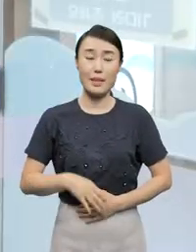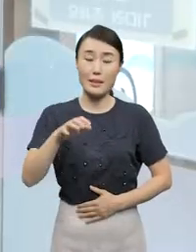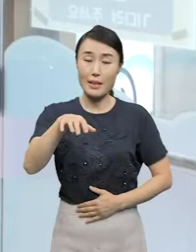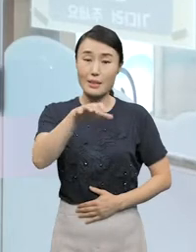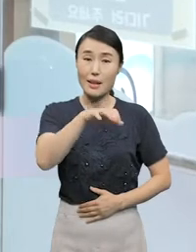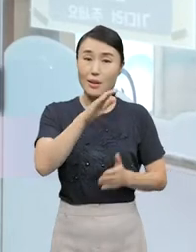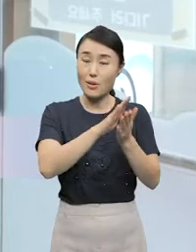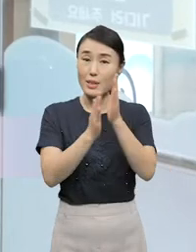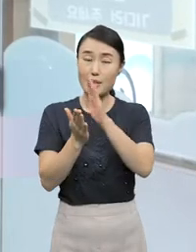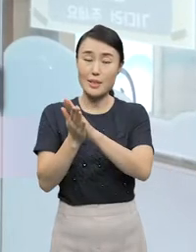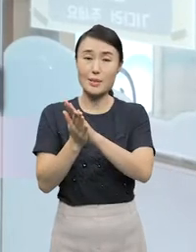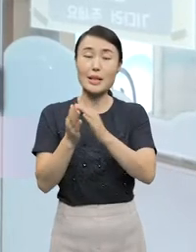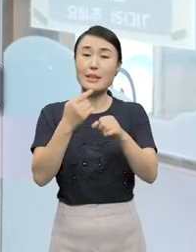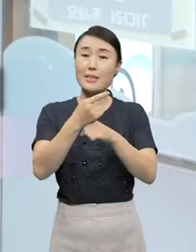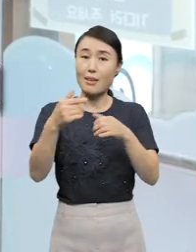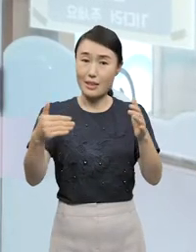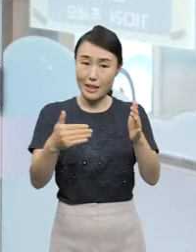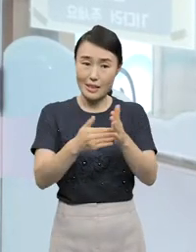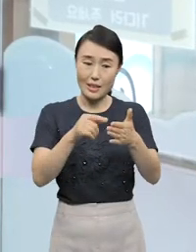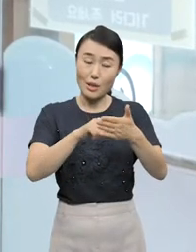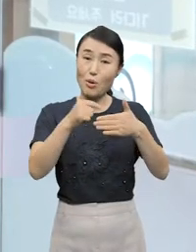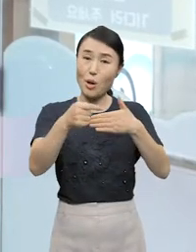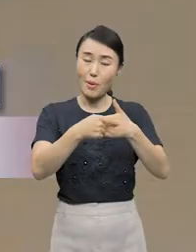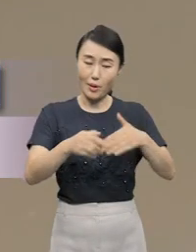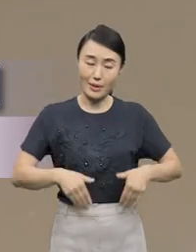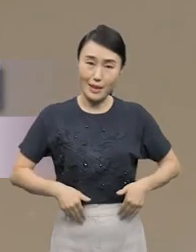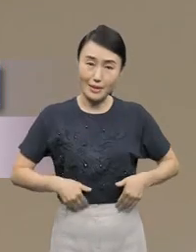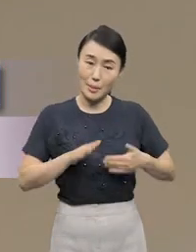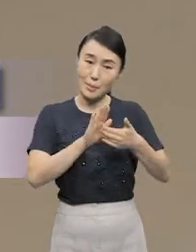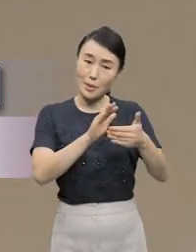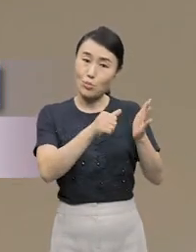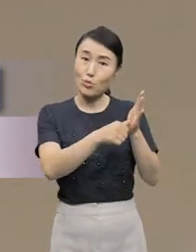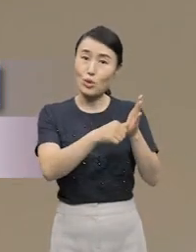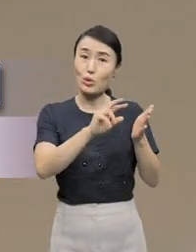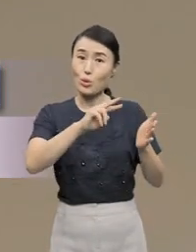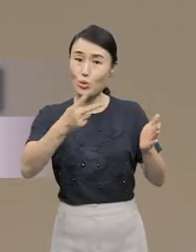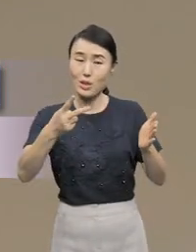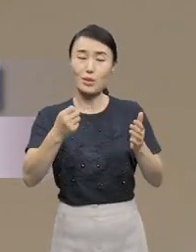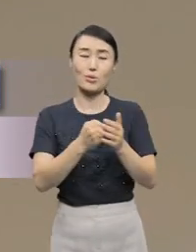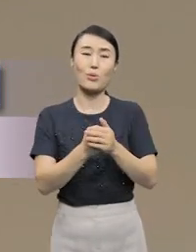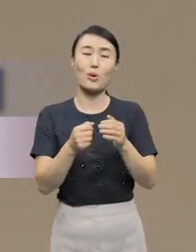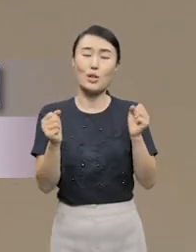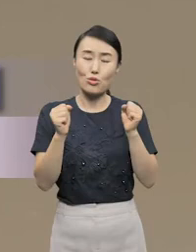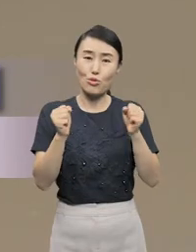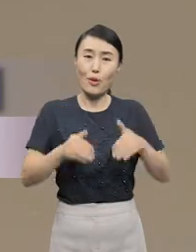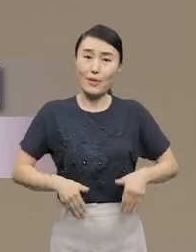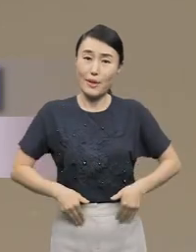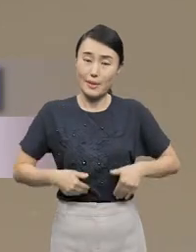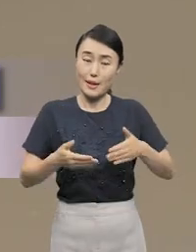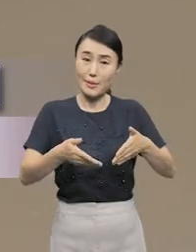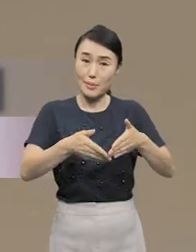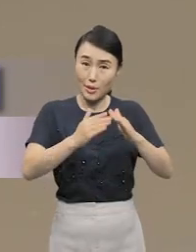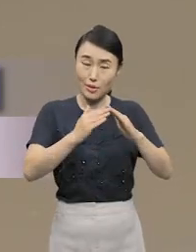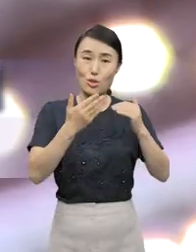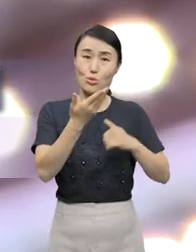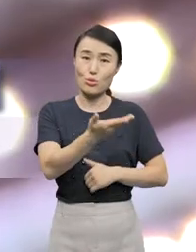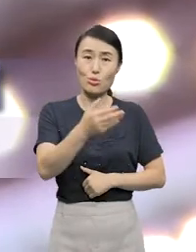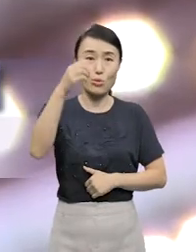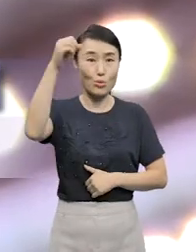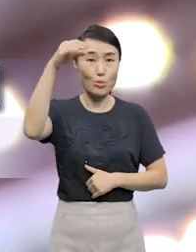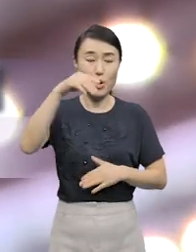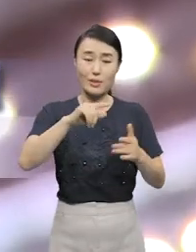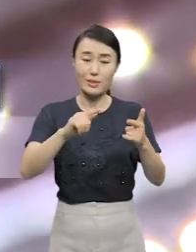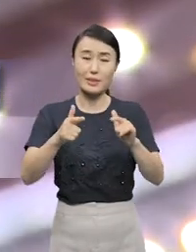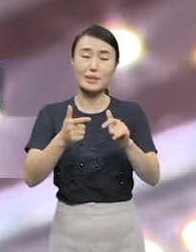대상 시설에는 내년까지 내외벽 단열재 교체, 고효율 냉난방장치 설치, LED 조명 설치